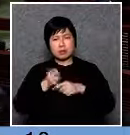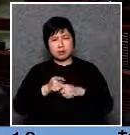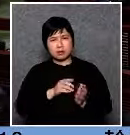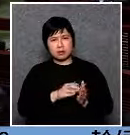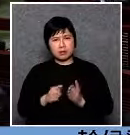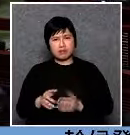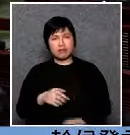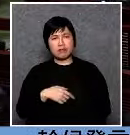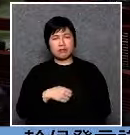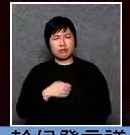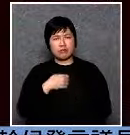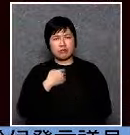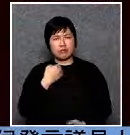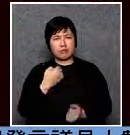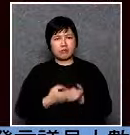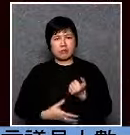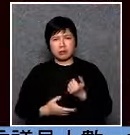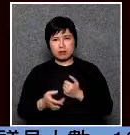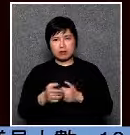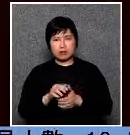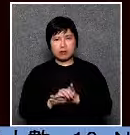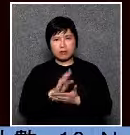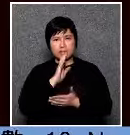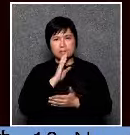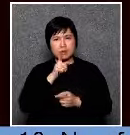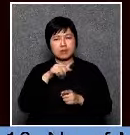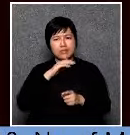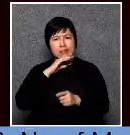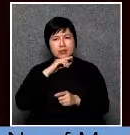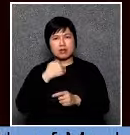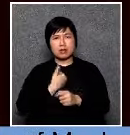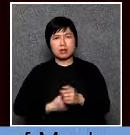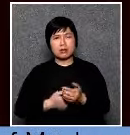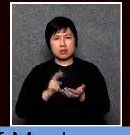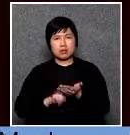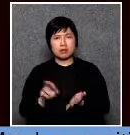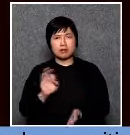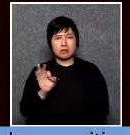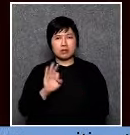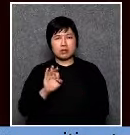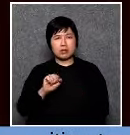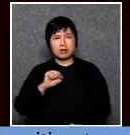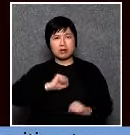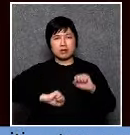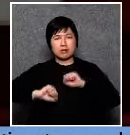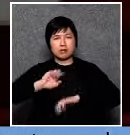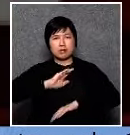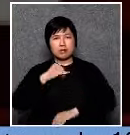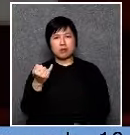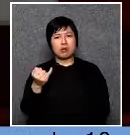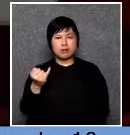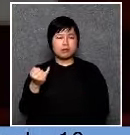廢話來的。你是一個講大話、沒有誠信、品格好卑下的人。 黃毓民